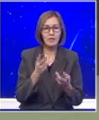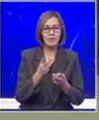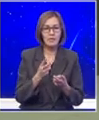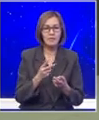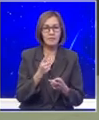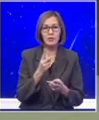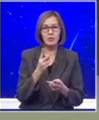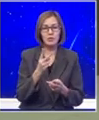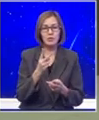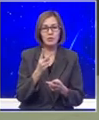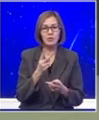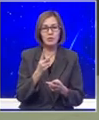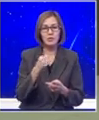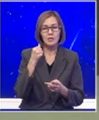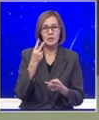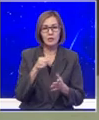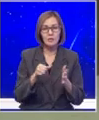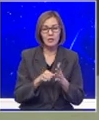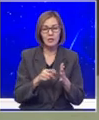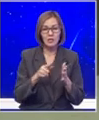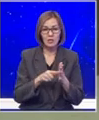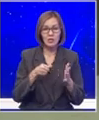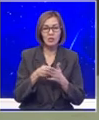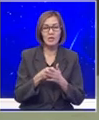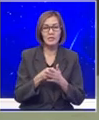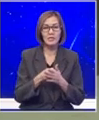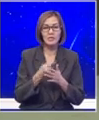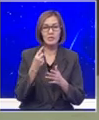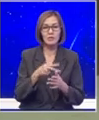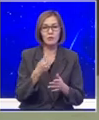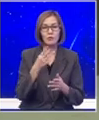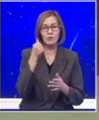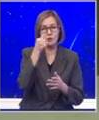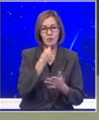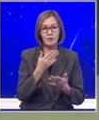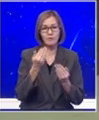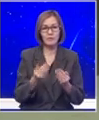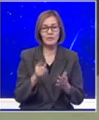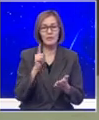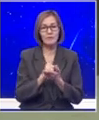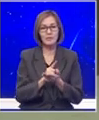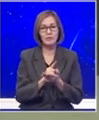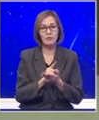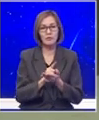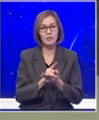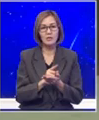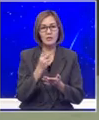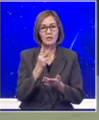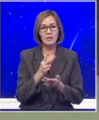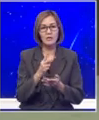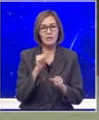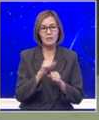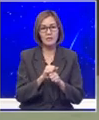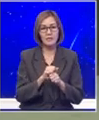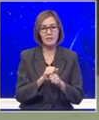бір жыл, екі жыл, 27 жылға шейін деп айтып тұрғаным жаңағы сол менің. Но бірақ 24 жылы біз міндетті түрде жаңағы 2 ГЭС қосылады